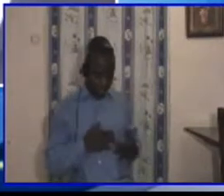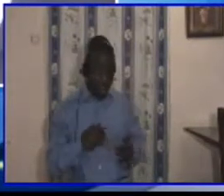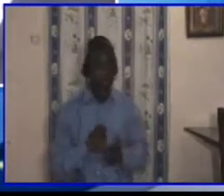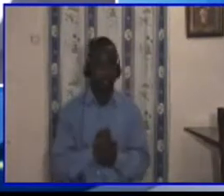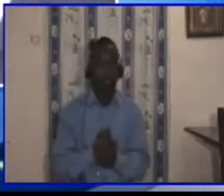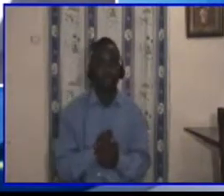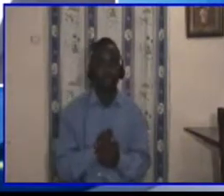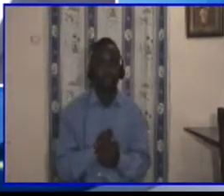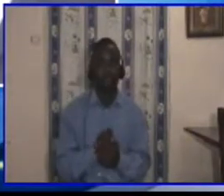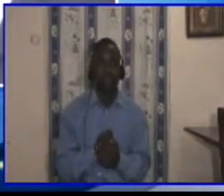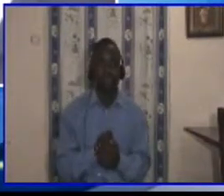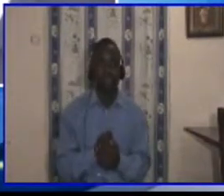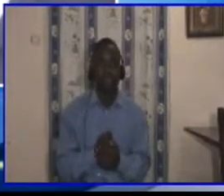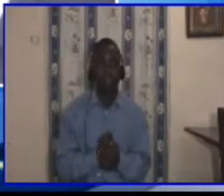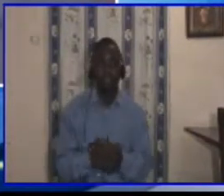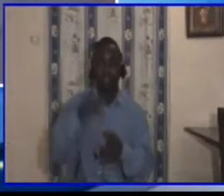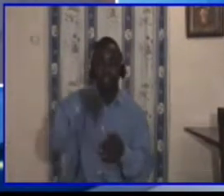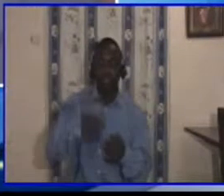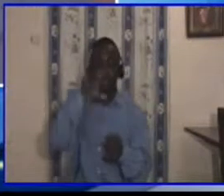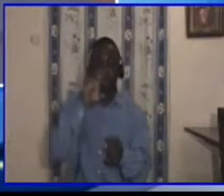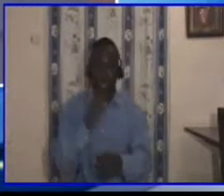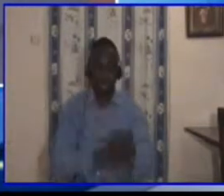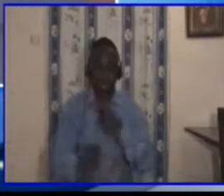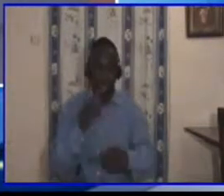credo con tutto il mio cuore